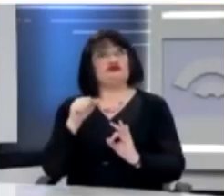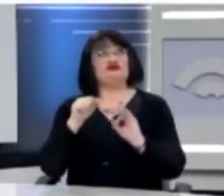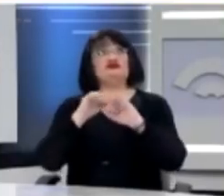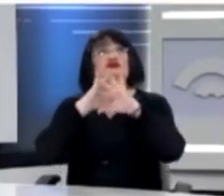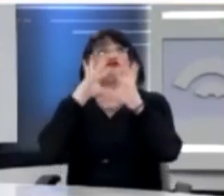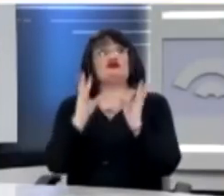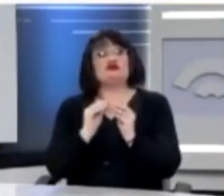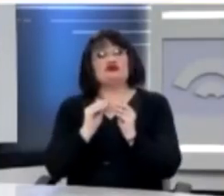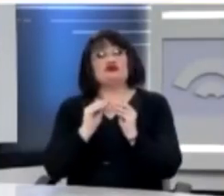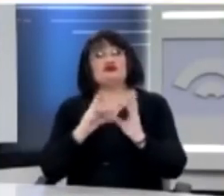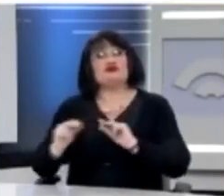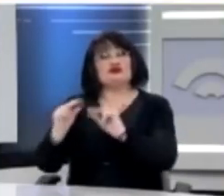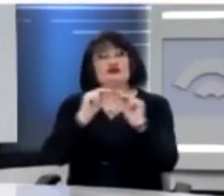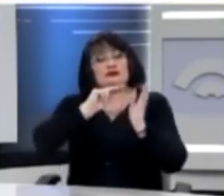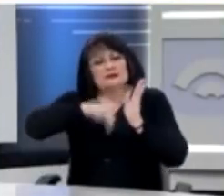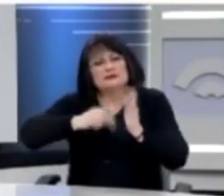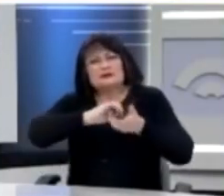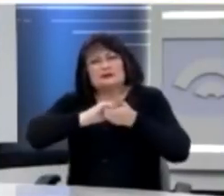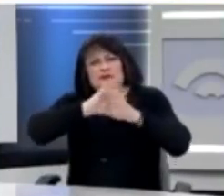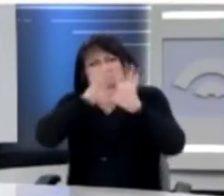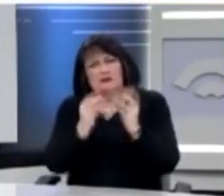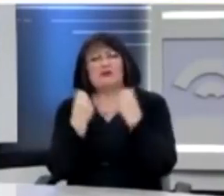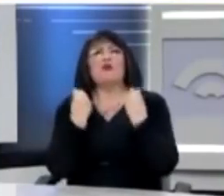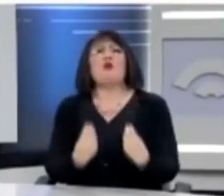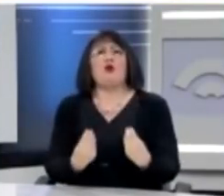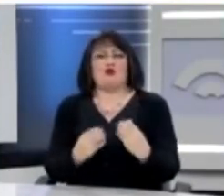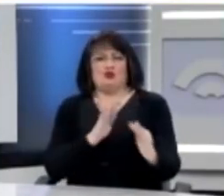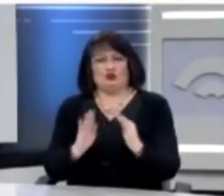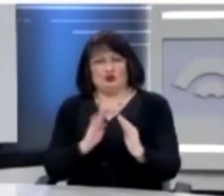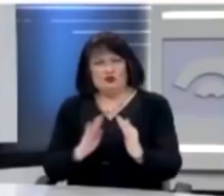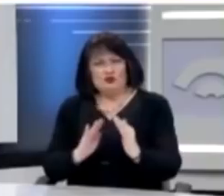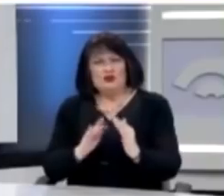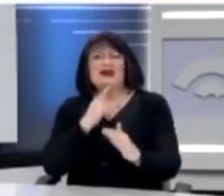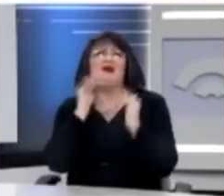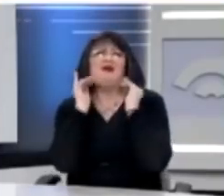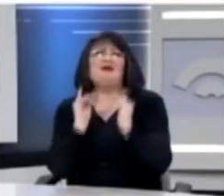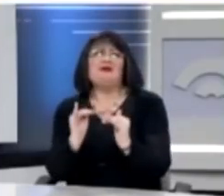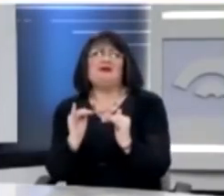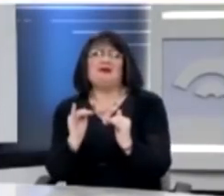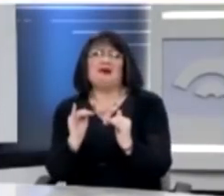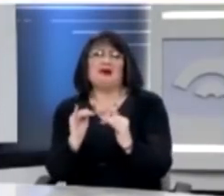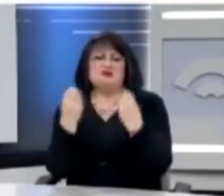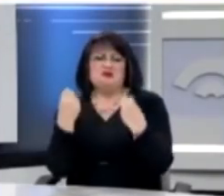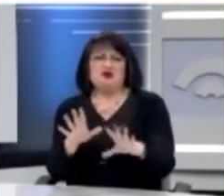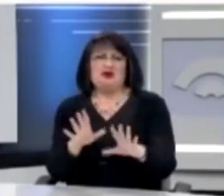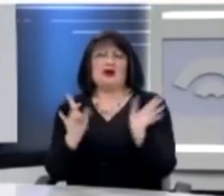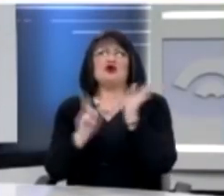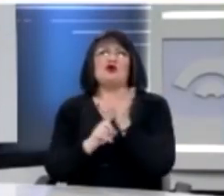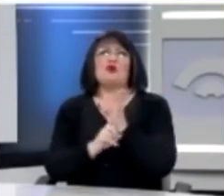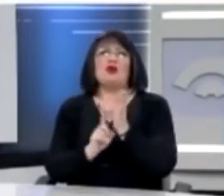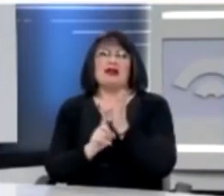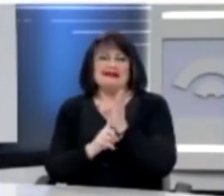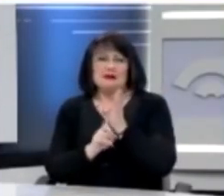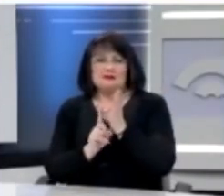συλλογικές διαπραγματεύσεις και τις συμβάσεις, όταν εξακολουθεί να παραμένει η ίδια άθλια νομοθετική παρέμβαση